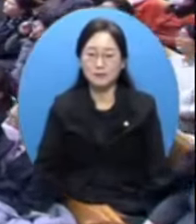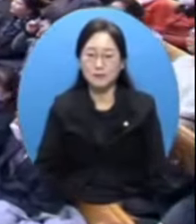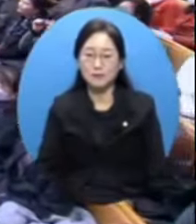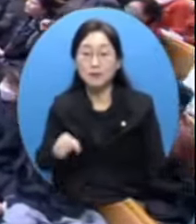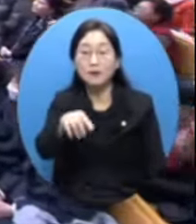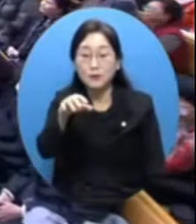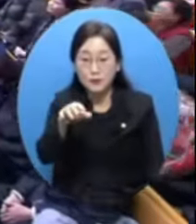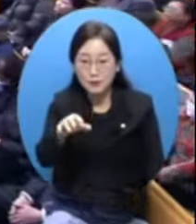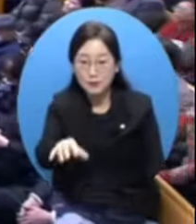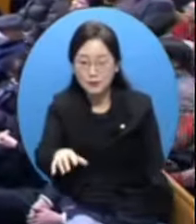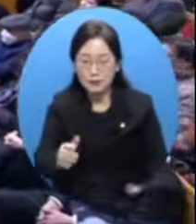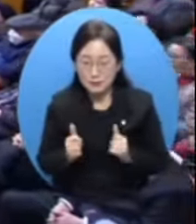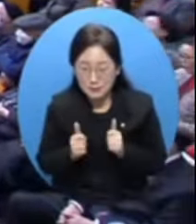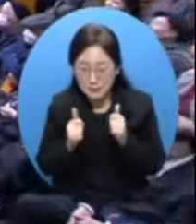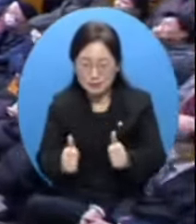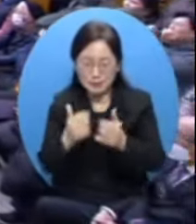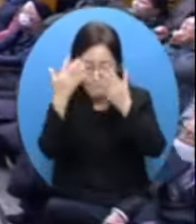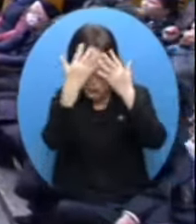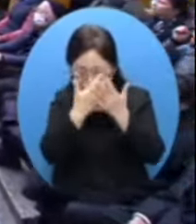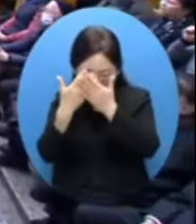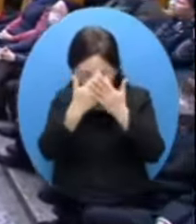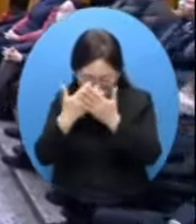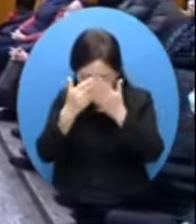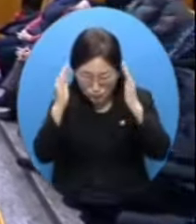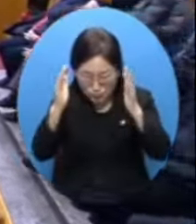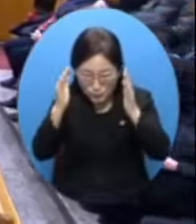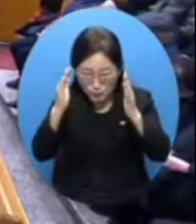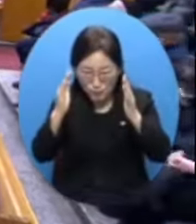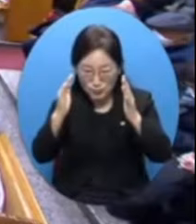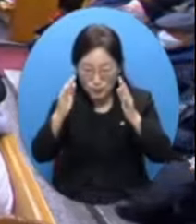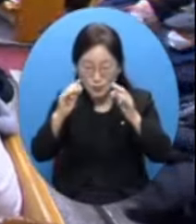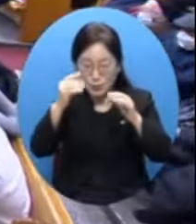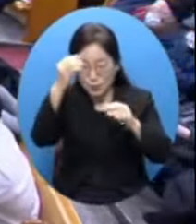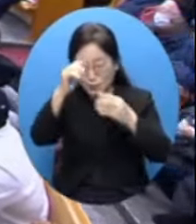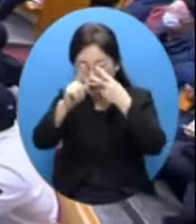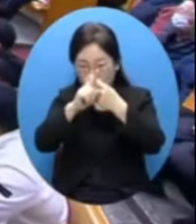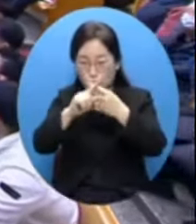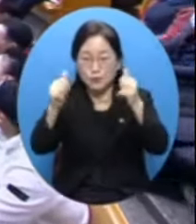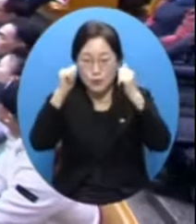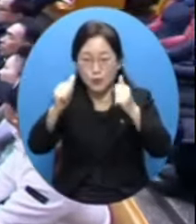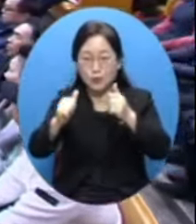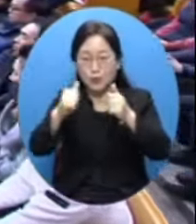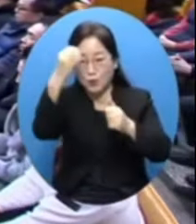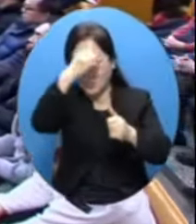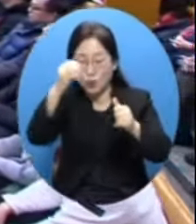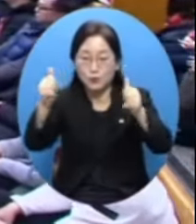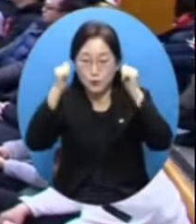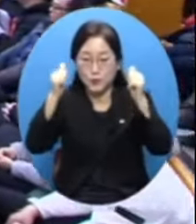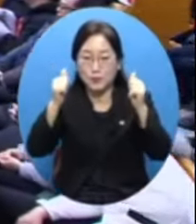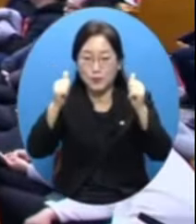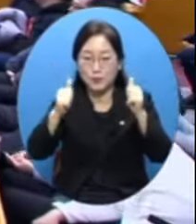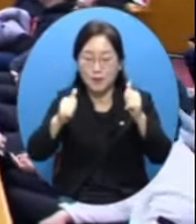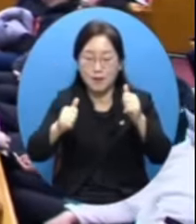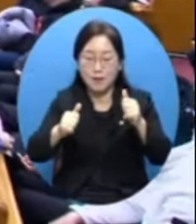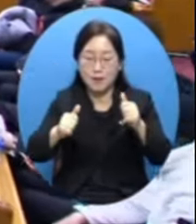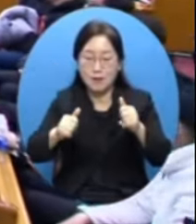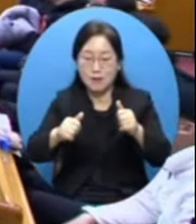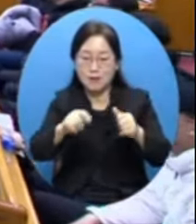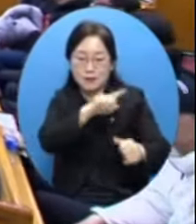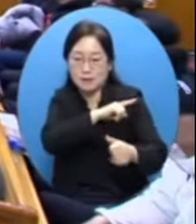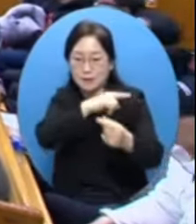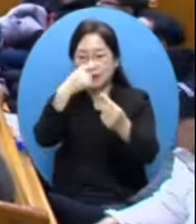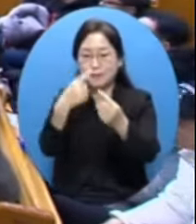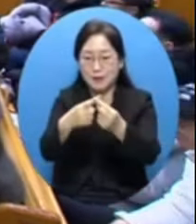그곳에서 열심히 공부를 해서 대전중학교를 졸업하고 충남고등학교를 졸업할 때 전교 1등을 놓치지